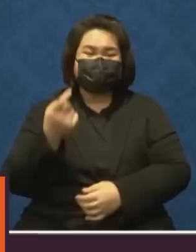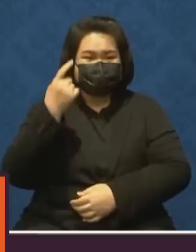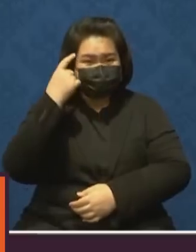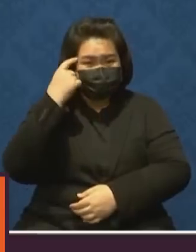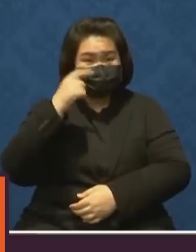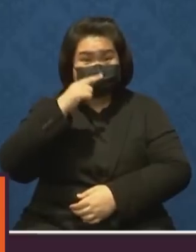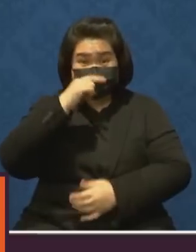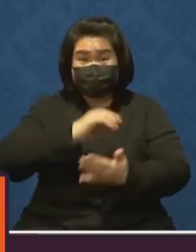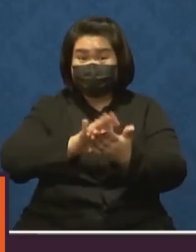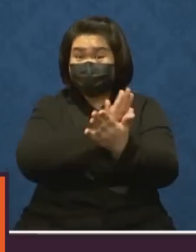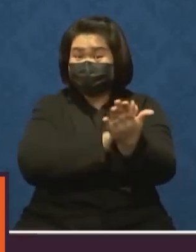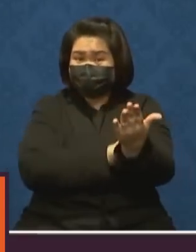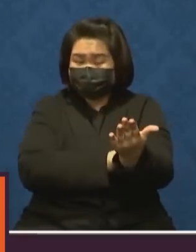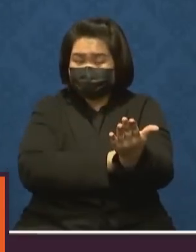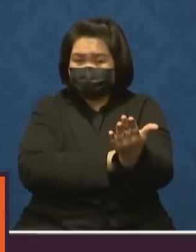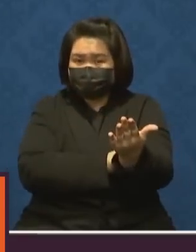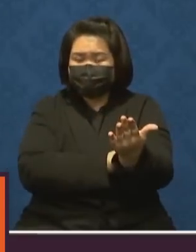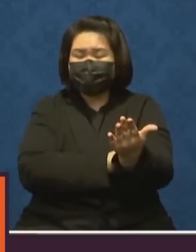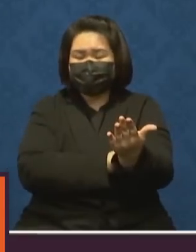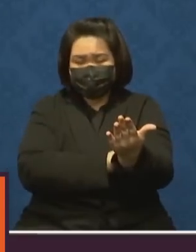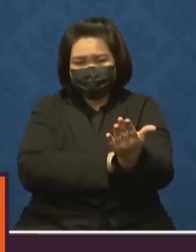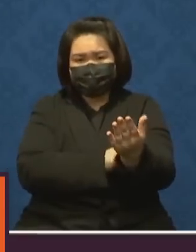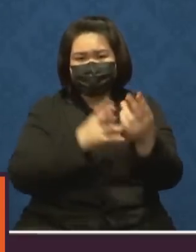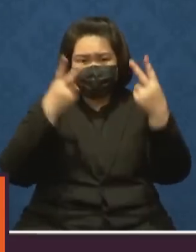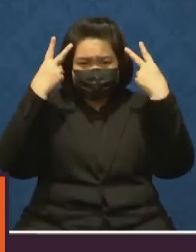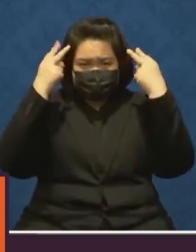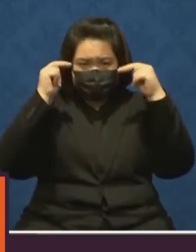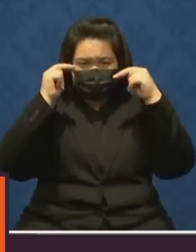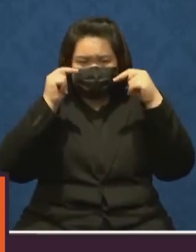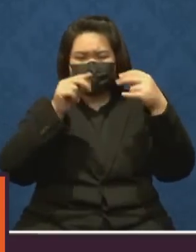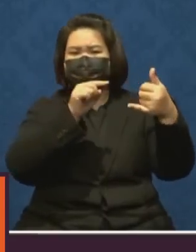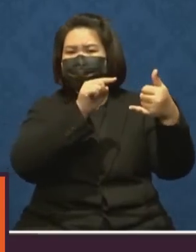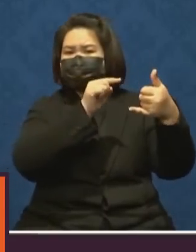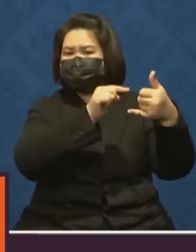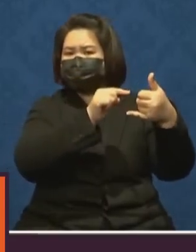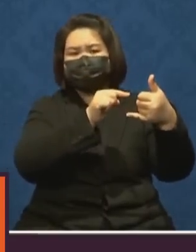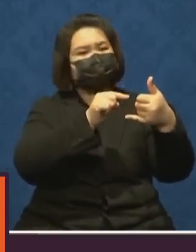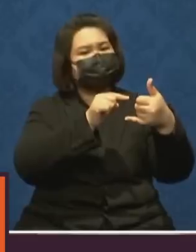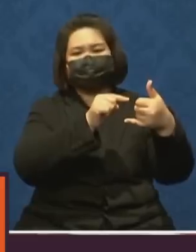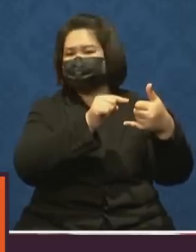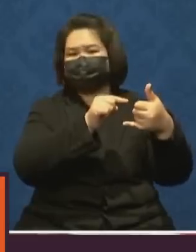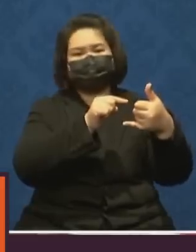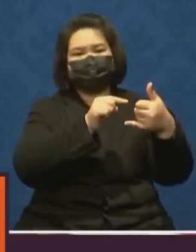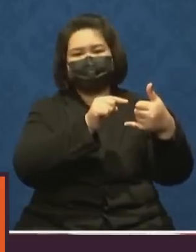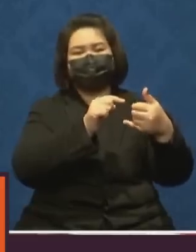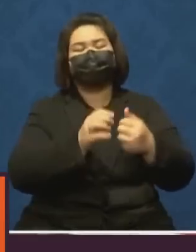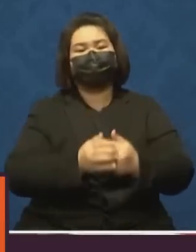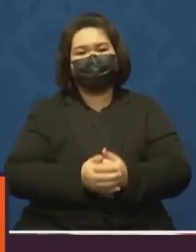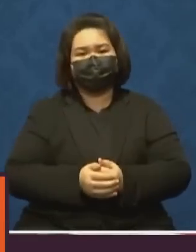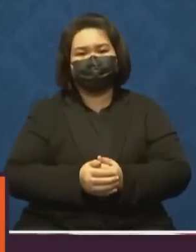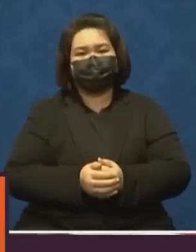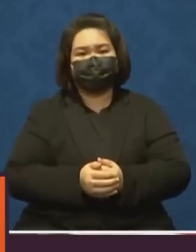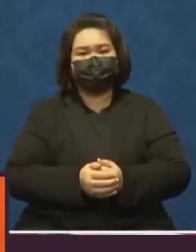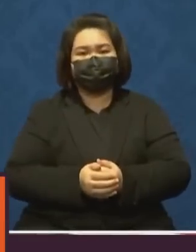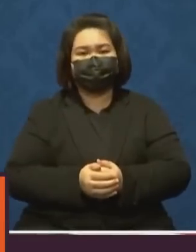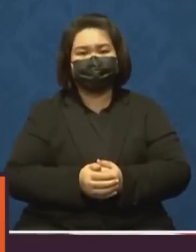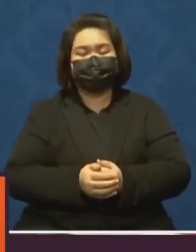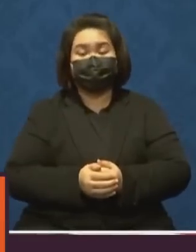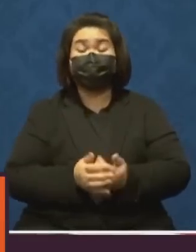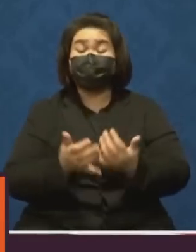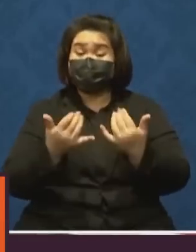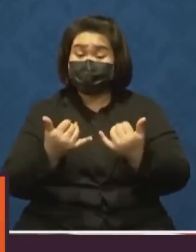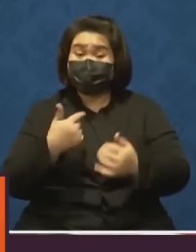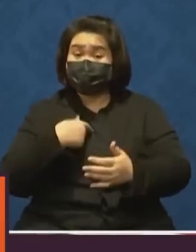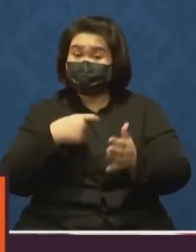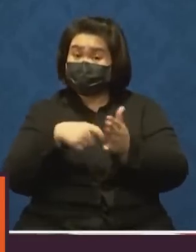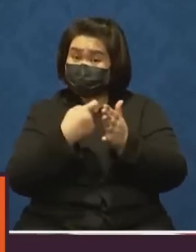าประเทศไย จะไม่ต้องมีนายกรธมิตรีที่ชื่อประยุทธ์จัโอชาตีต่อไปครั ด้ผลท